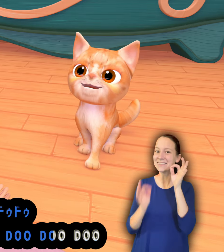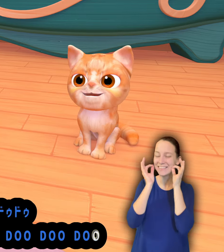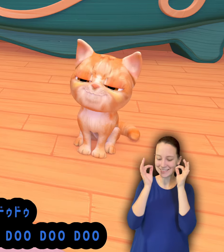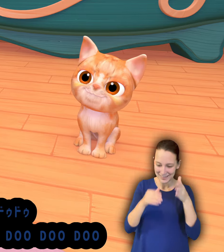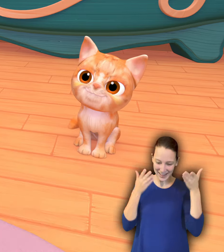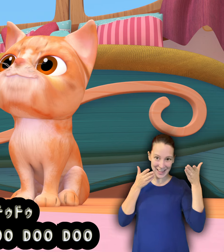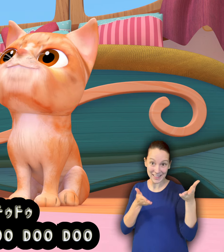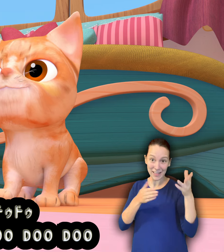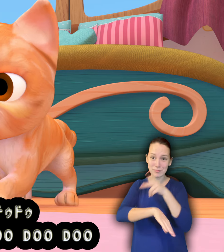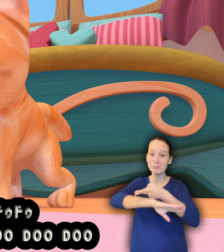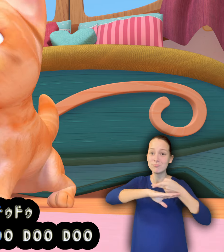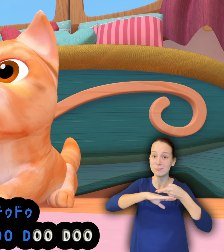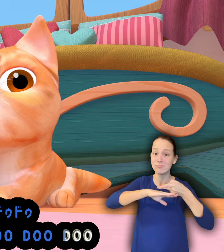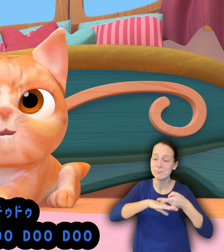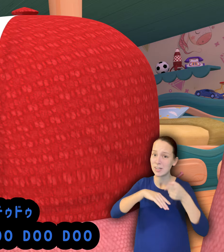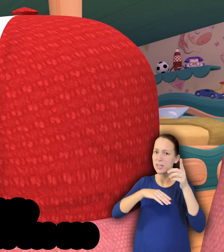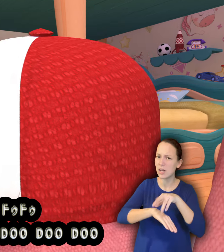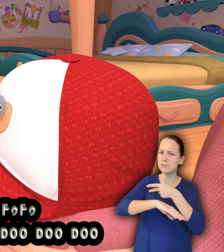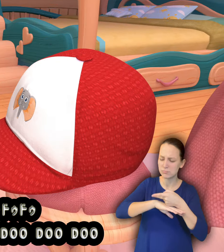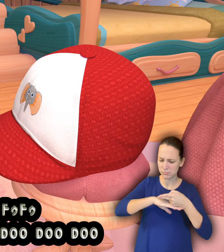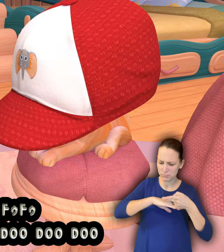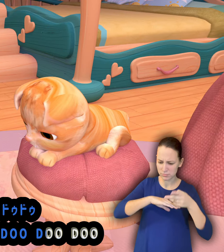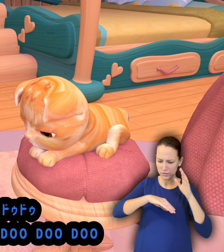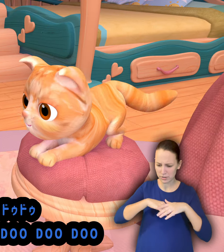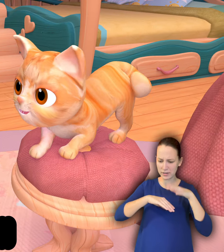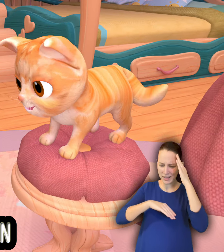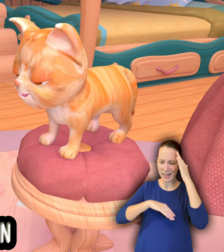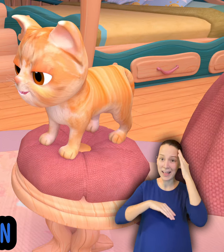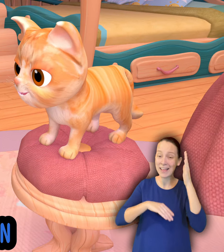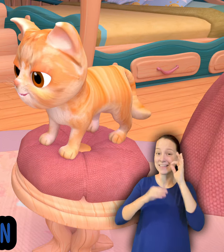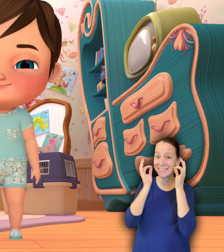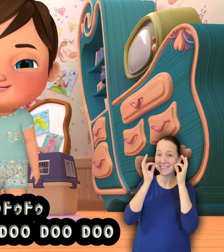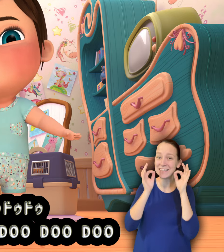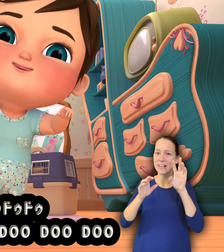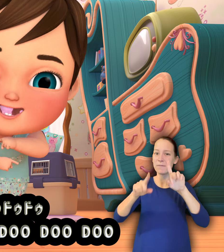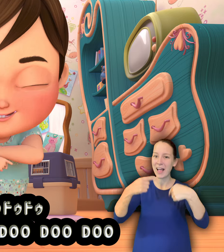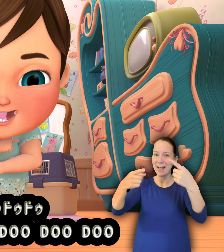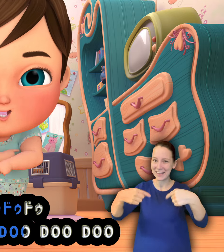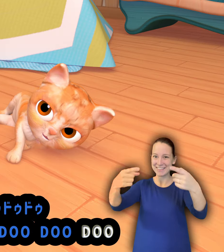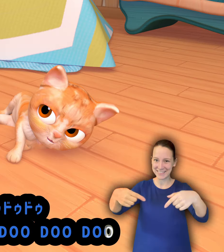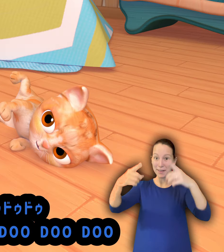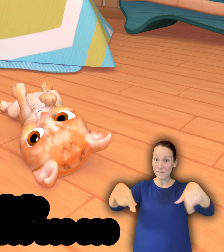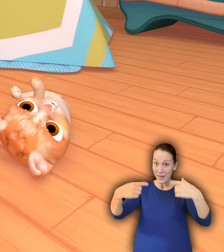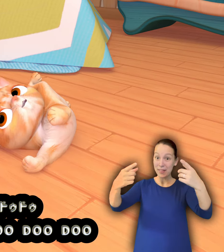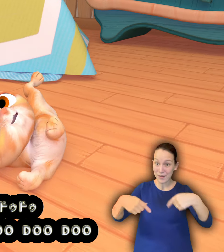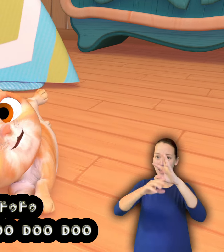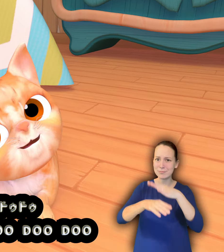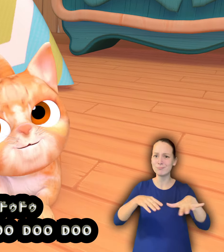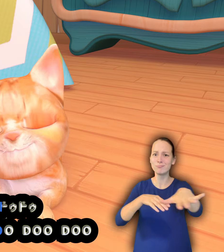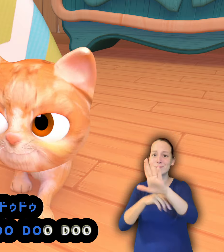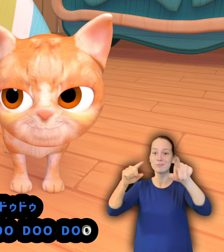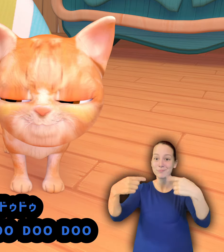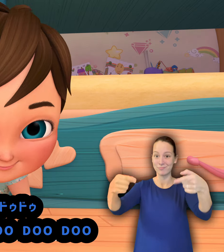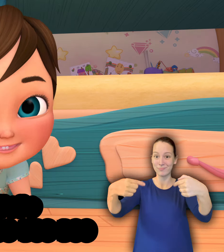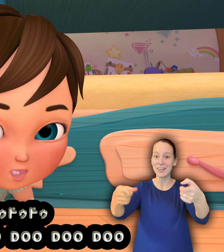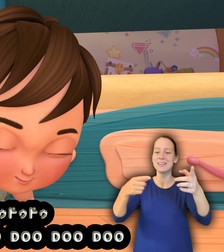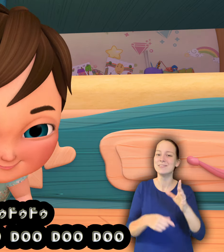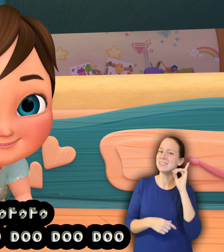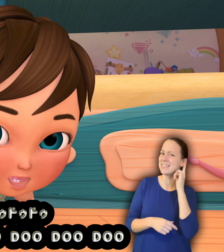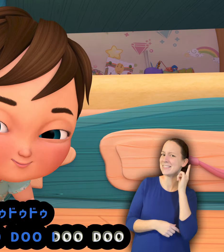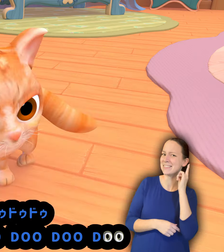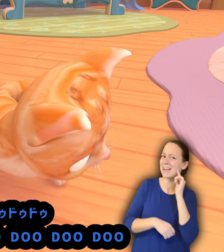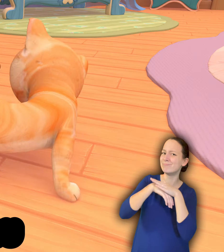の上に座ってる猫ちゃん床の上に